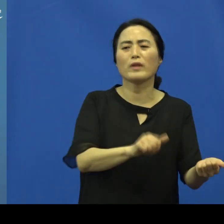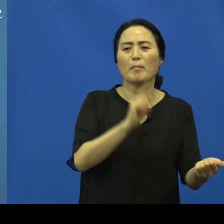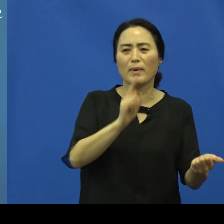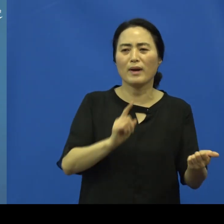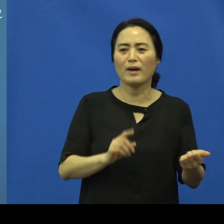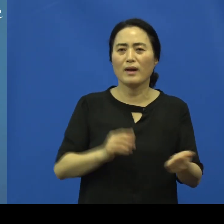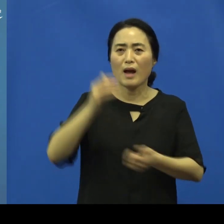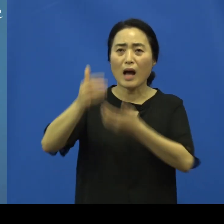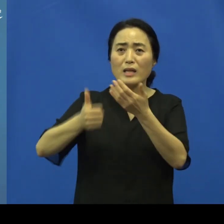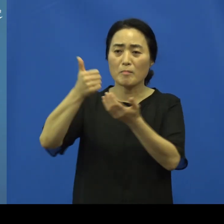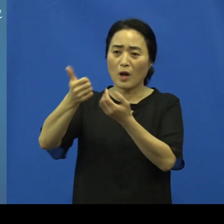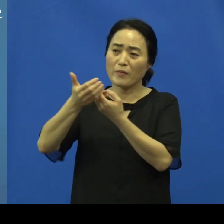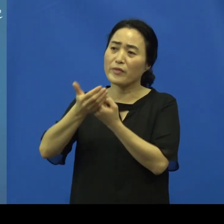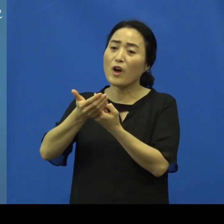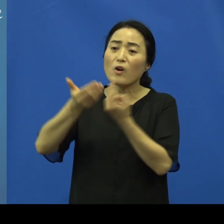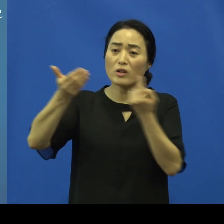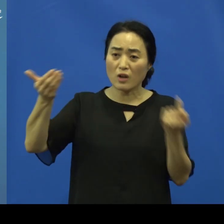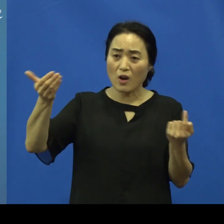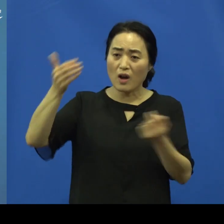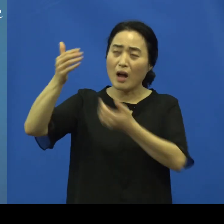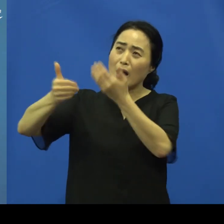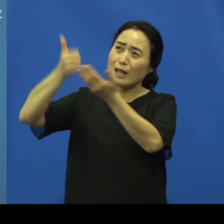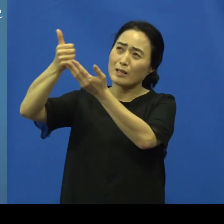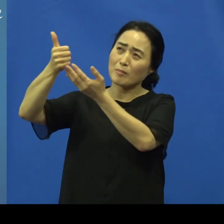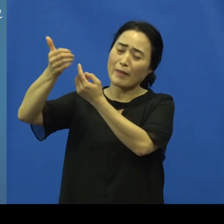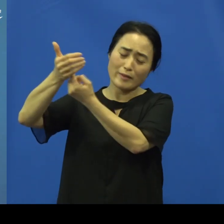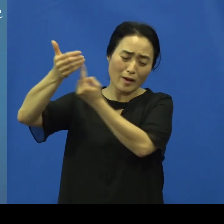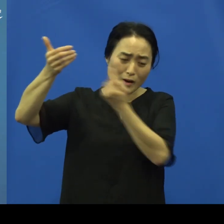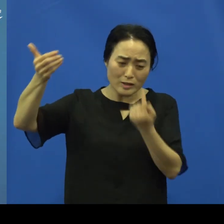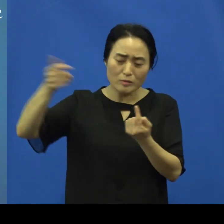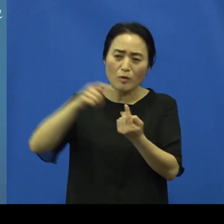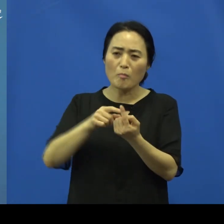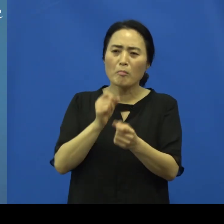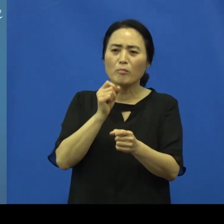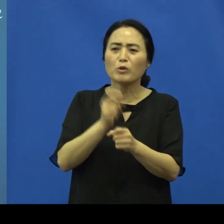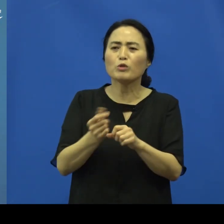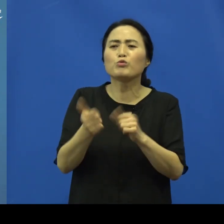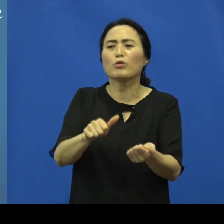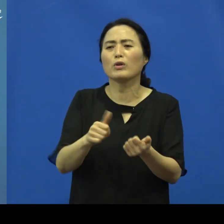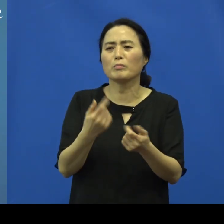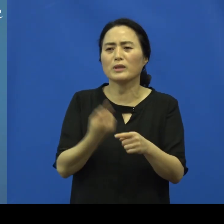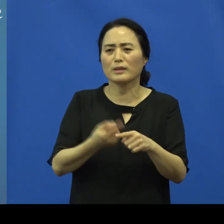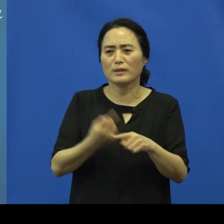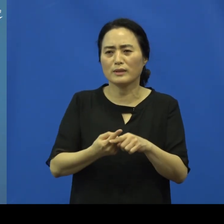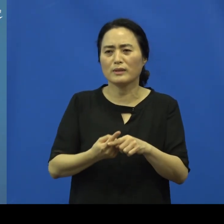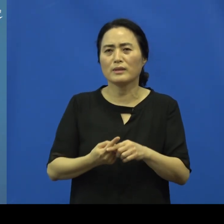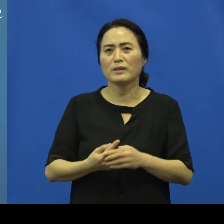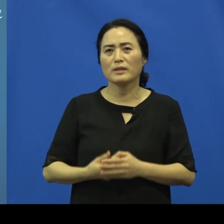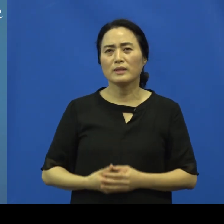하나님과 분리되어 있는, 하나님과 떨어져 난, 하나님과 상관없는 존재는 죽은 존재잖아요.